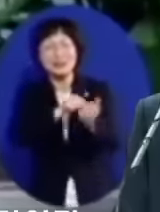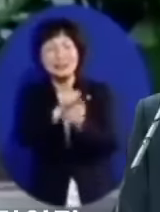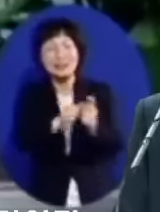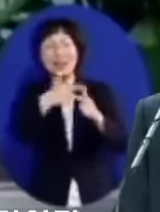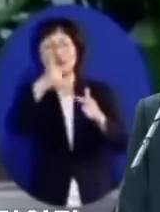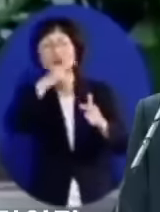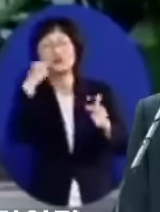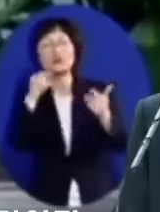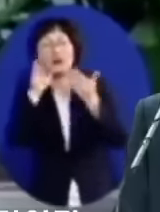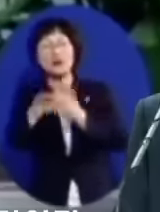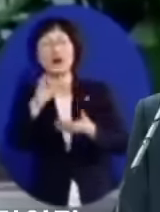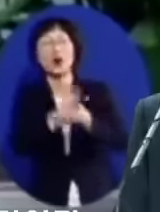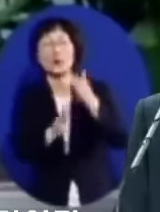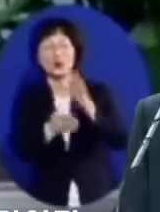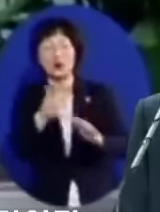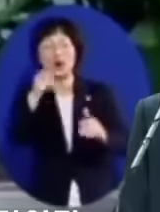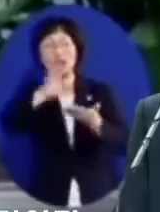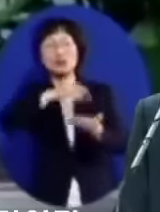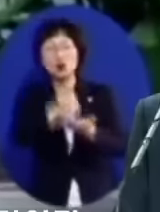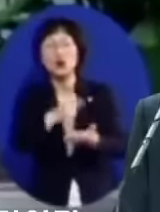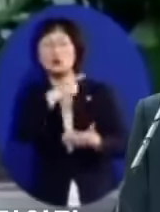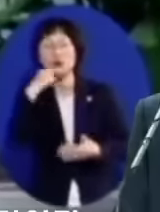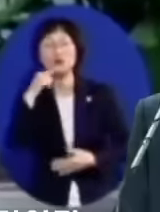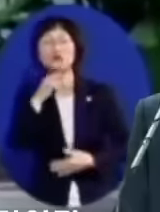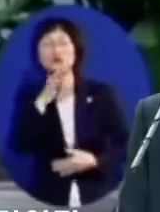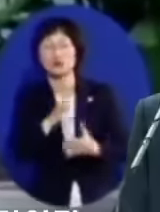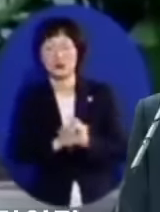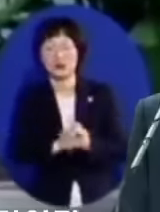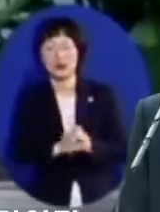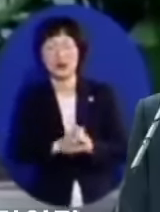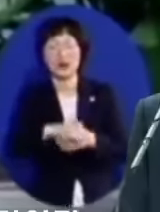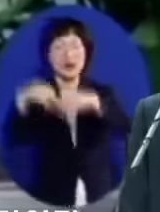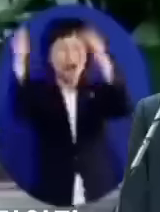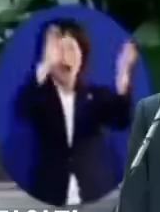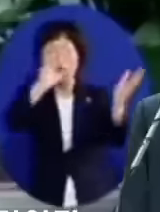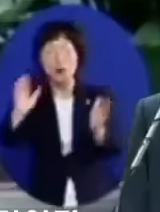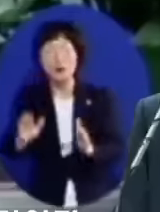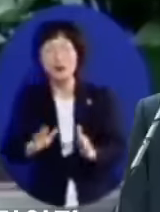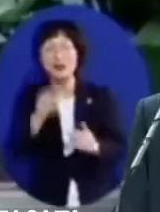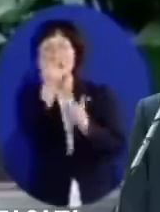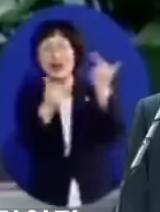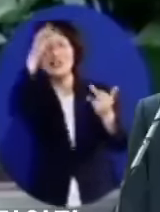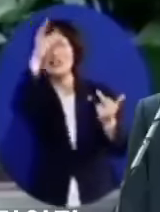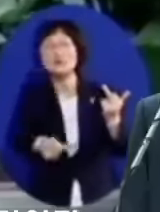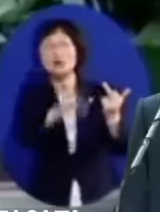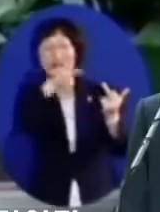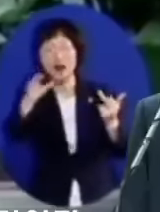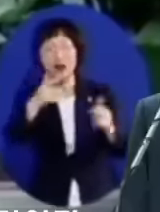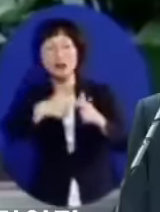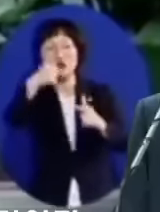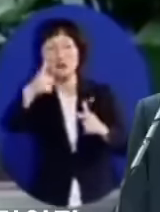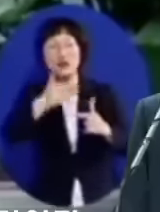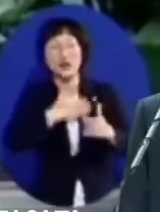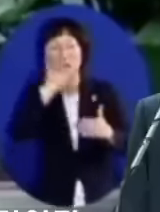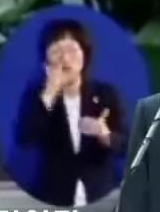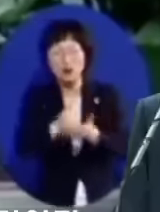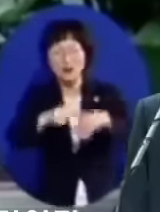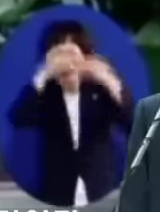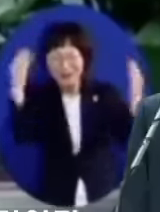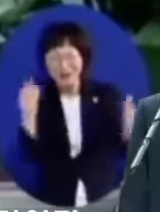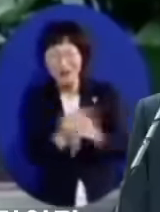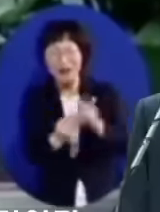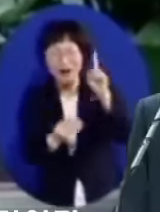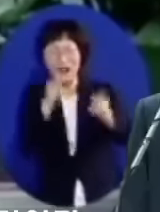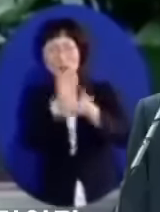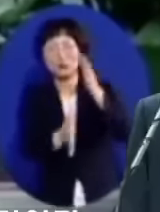예수의 피밖에 없네요. 그리스도의 피밖에 없습니다. 갈보리산 십자가에서 예수님이 내 죄를 걸머지고 하나도 없이